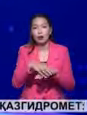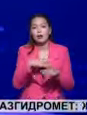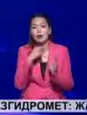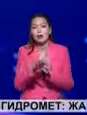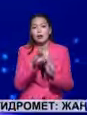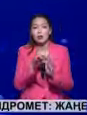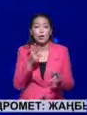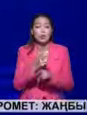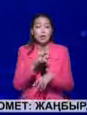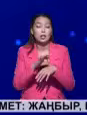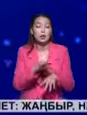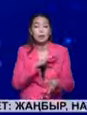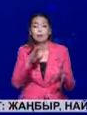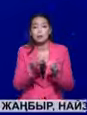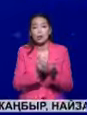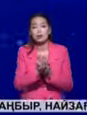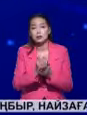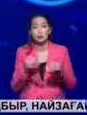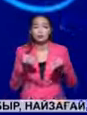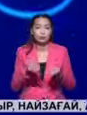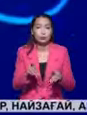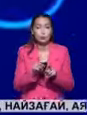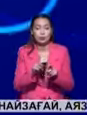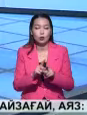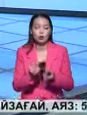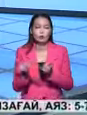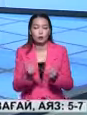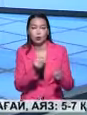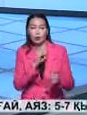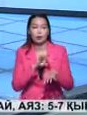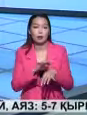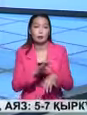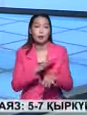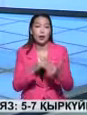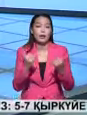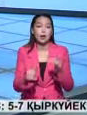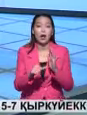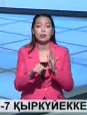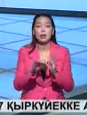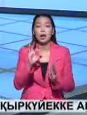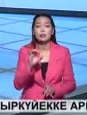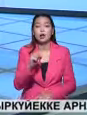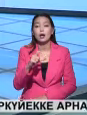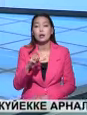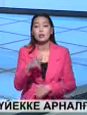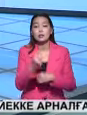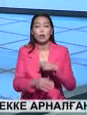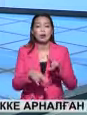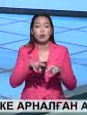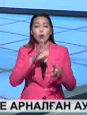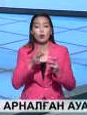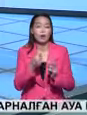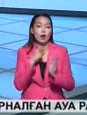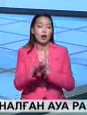рет болды. Барлығы саяси шешімдерді қабылдау үшін ұйымдастырылды. Енді 6 қазанда атом электр станциясын салу